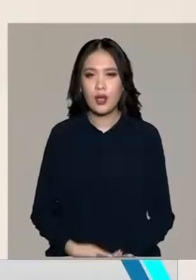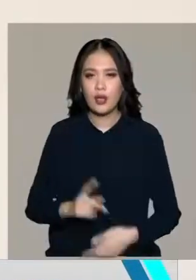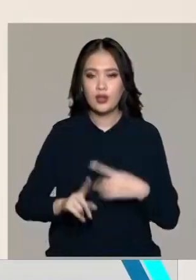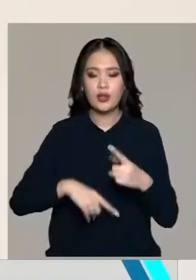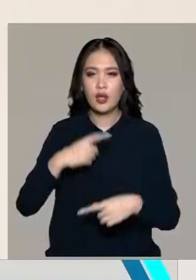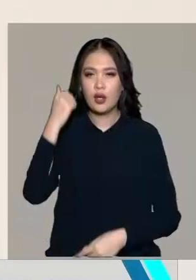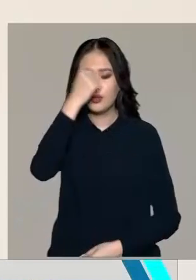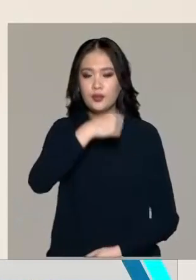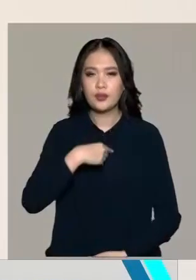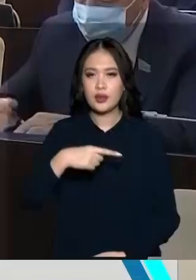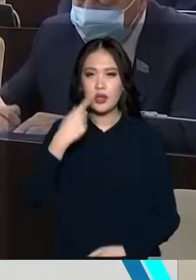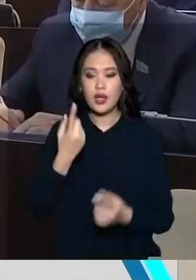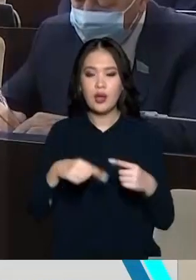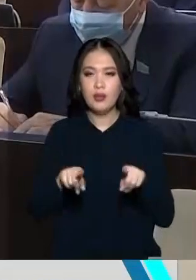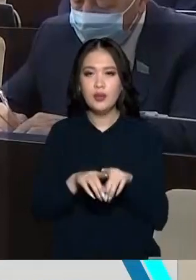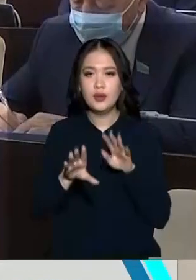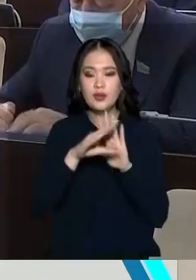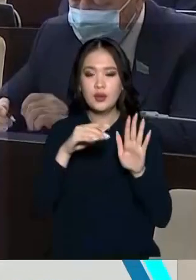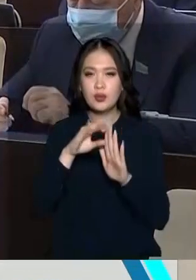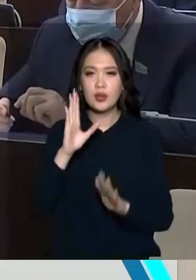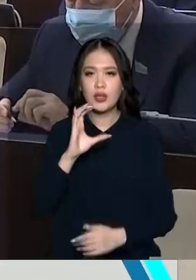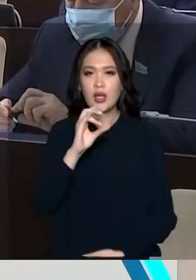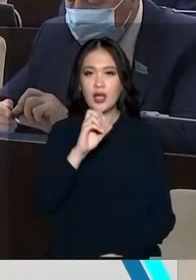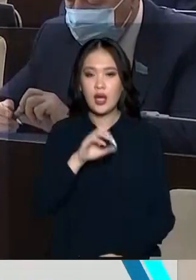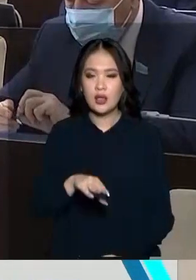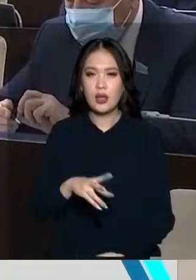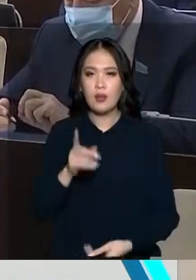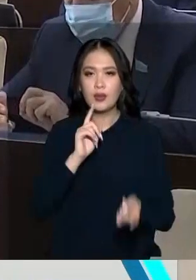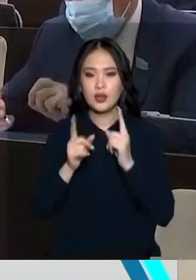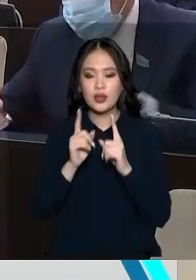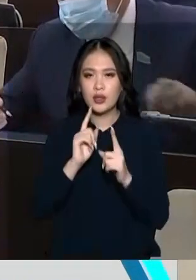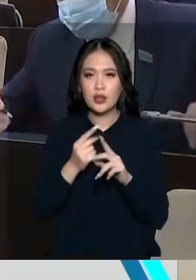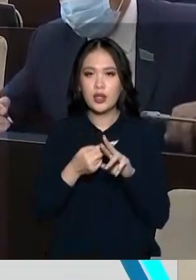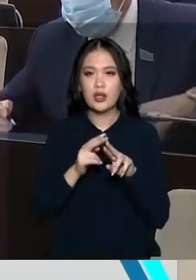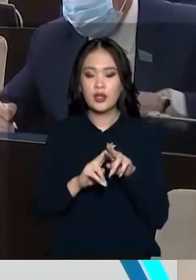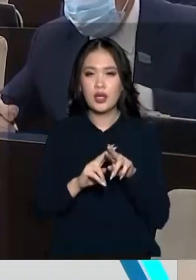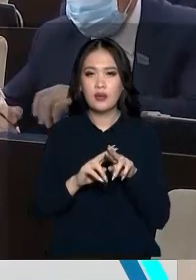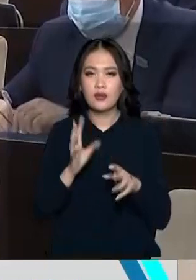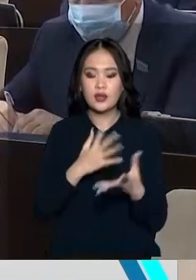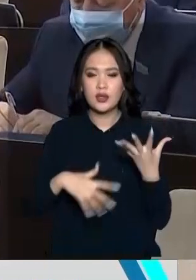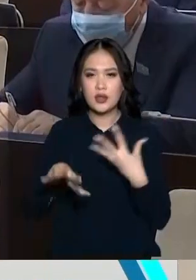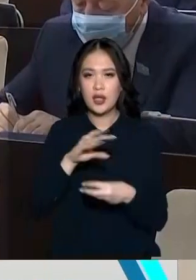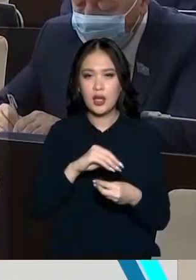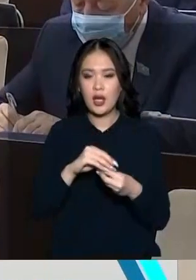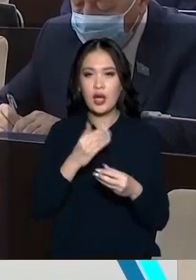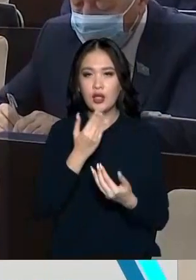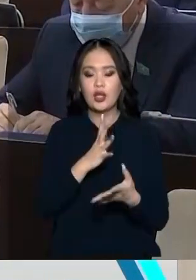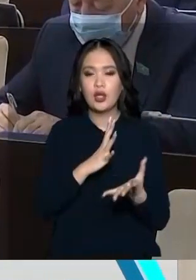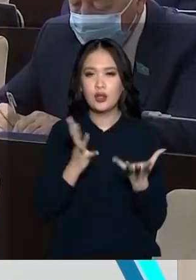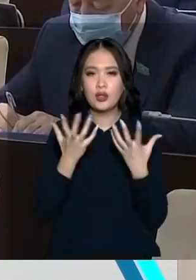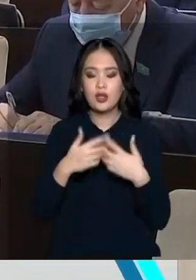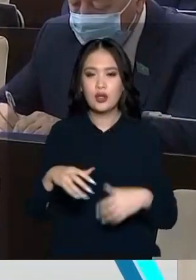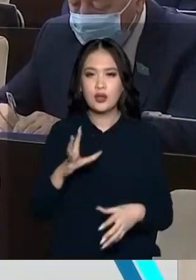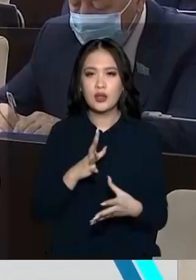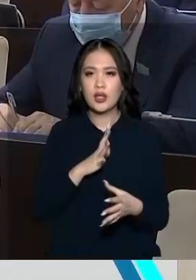как я уже сказал, нас ожидают выборы в Сенат, а затем в Мажлис и Маслихаты всех уровней. По их итогам в